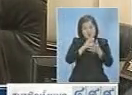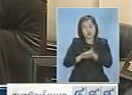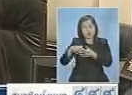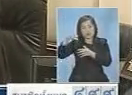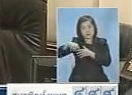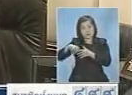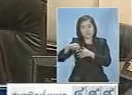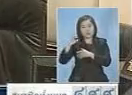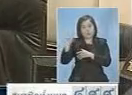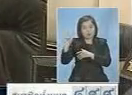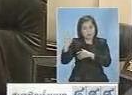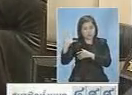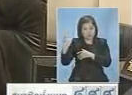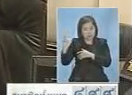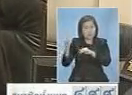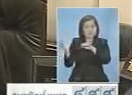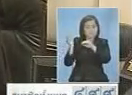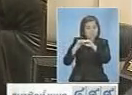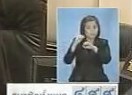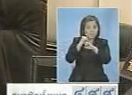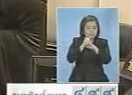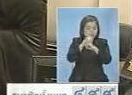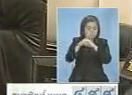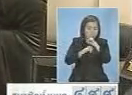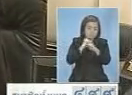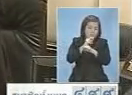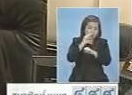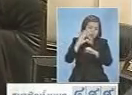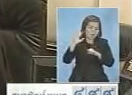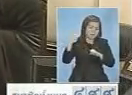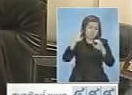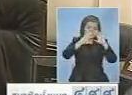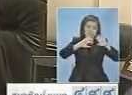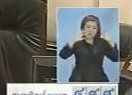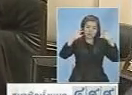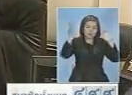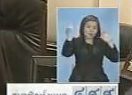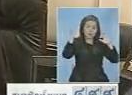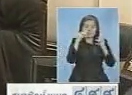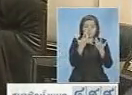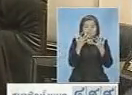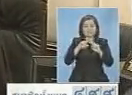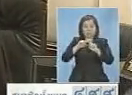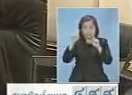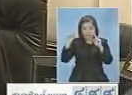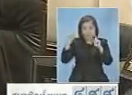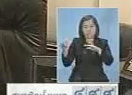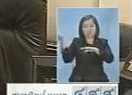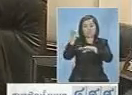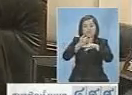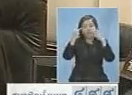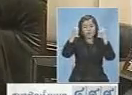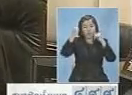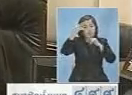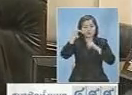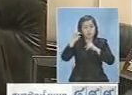ช.เพิ่มขึ้นมาในรัฐบาลปี54ไม่มีนะครับปี55เพิ่มมาเป็น600ล้านปี56เ